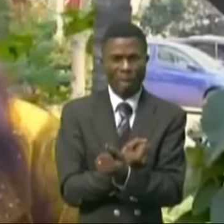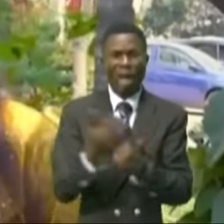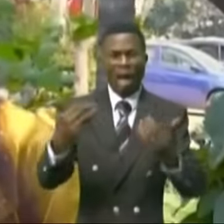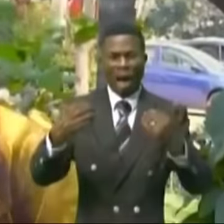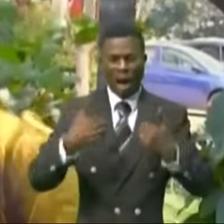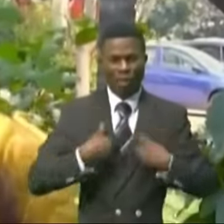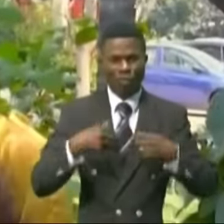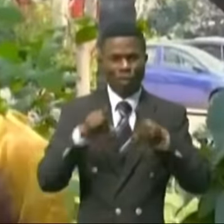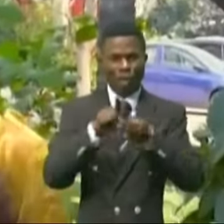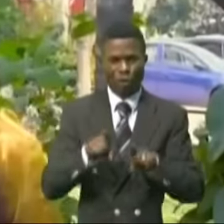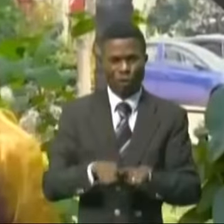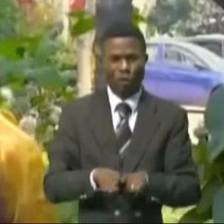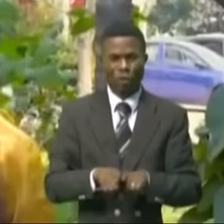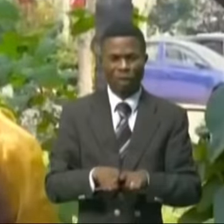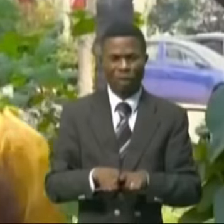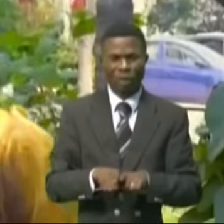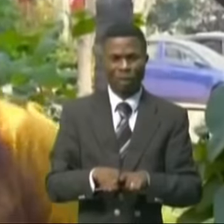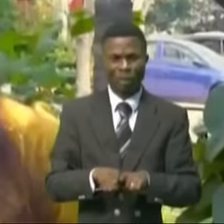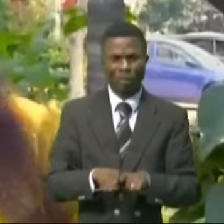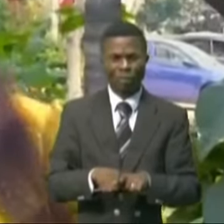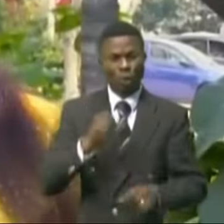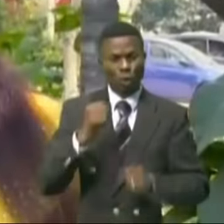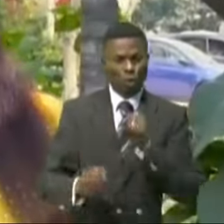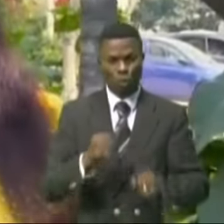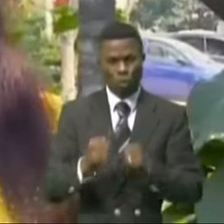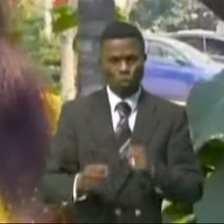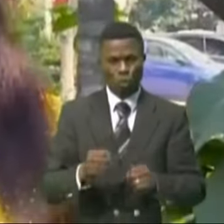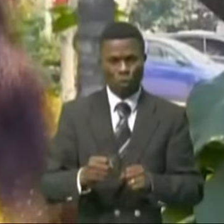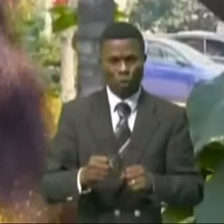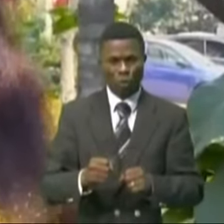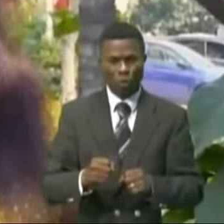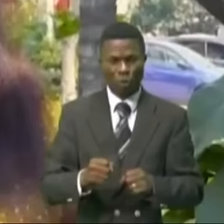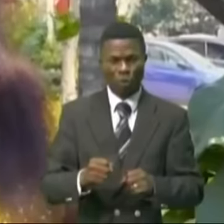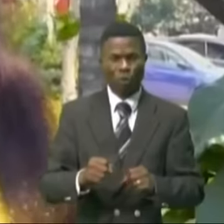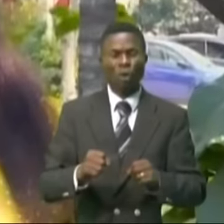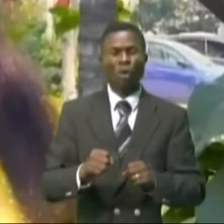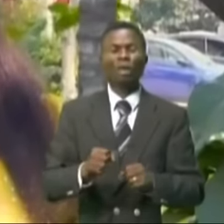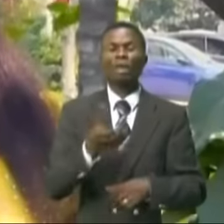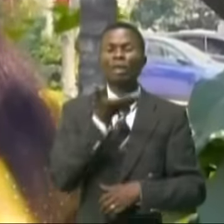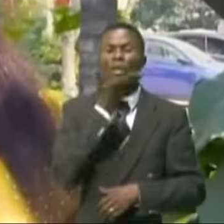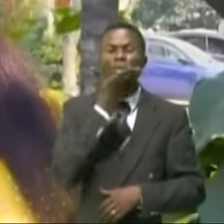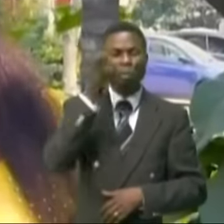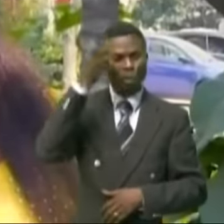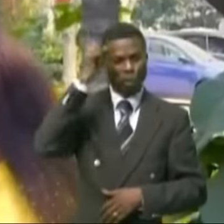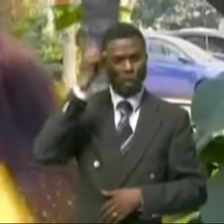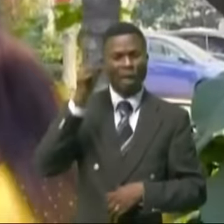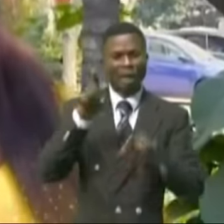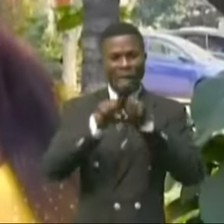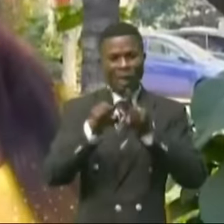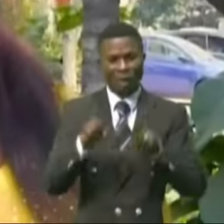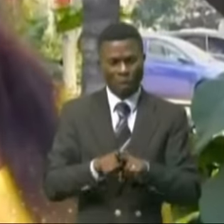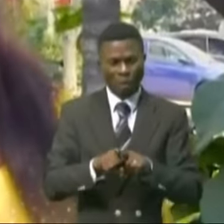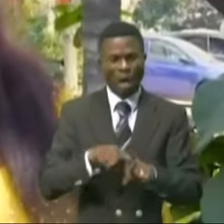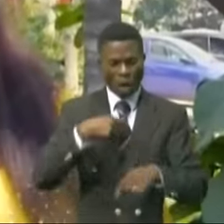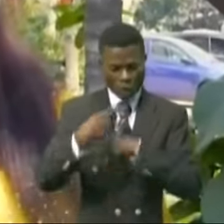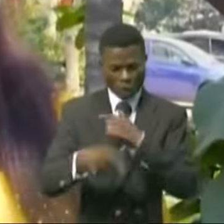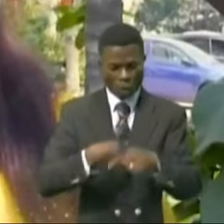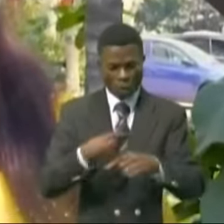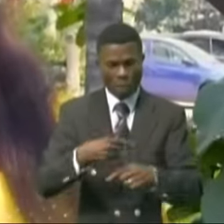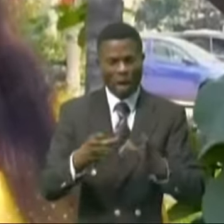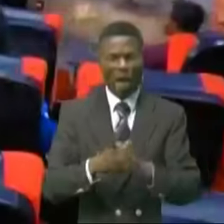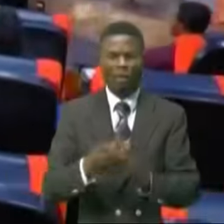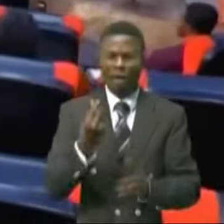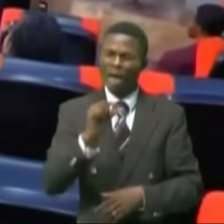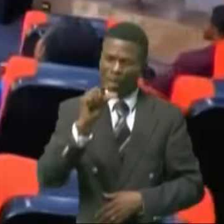avoir un bon entourage de ceux qui sont envers nous. Et de pouvoir commencer avec le pays